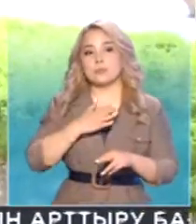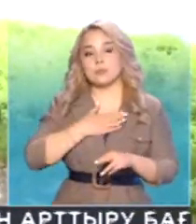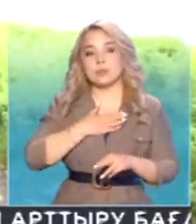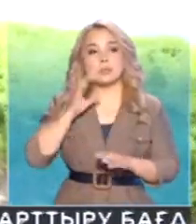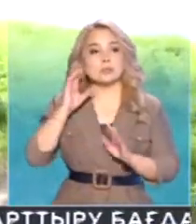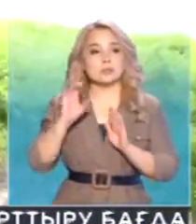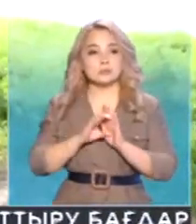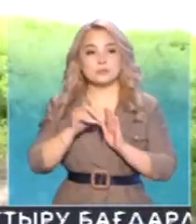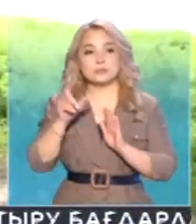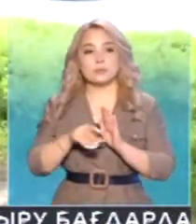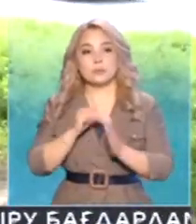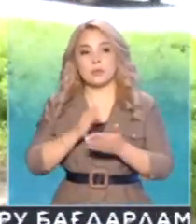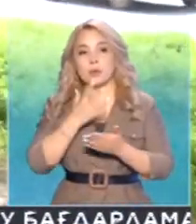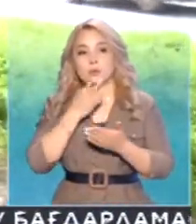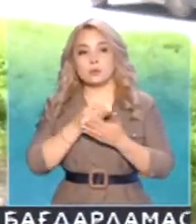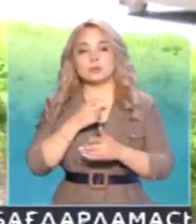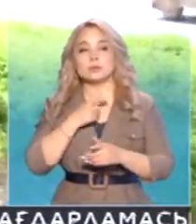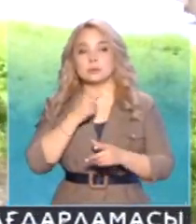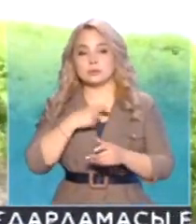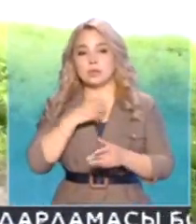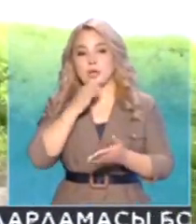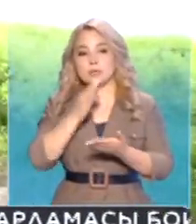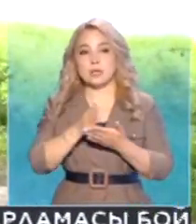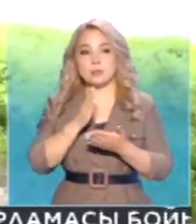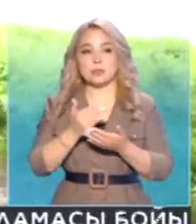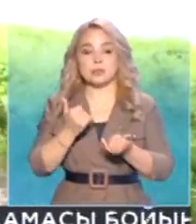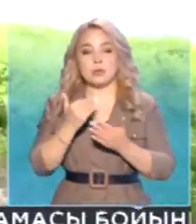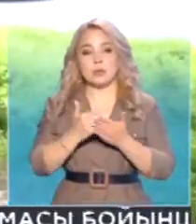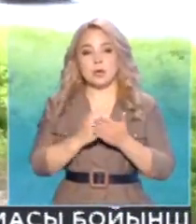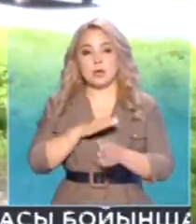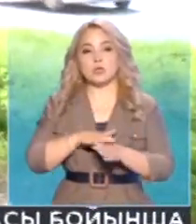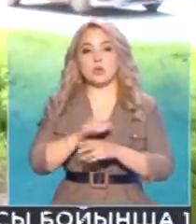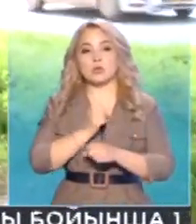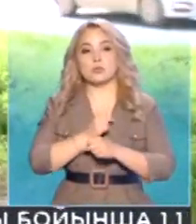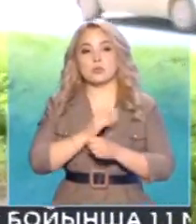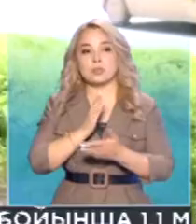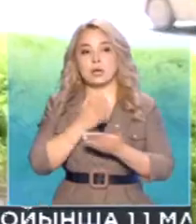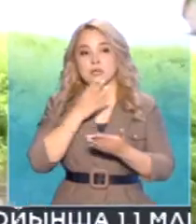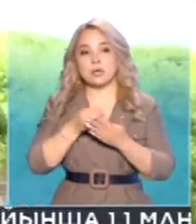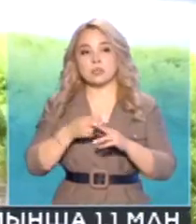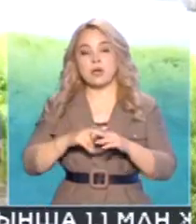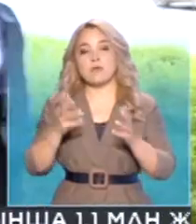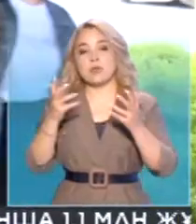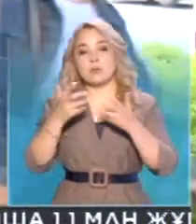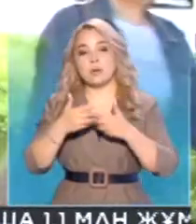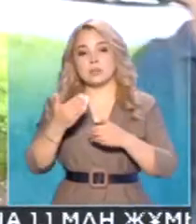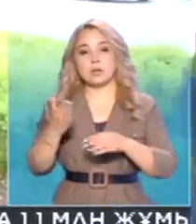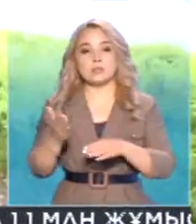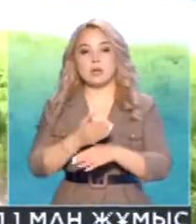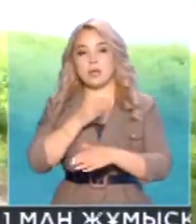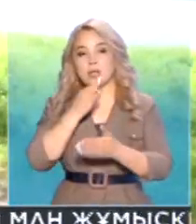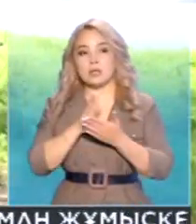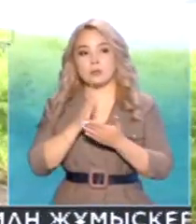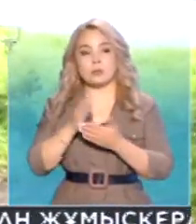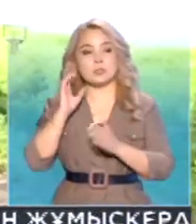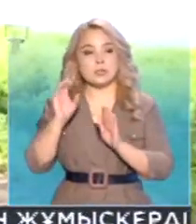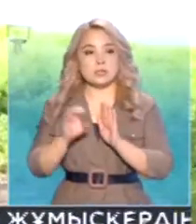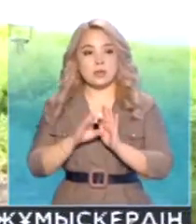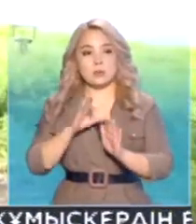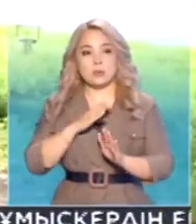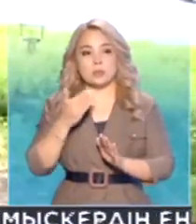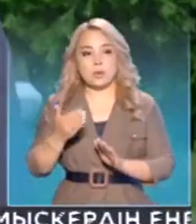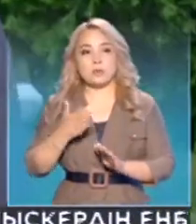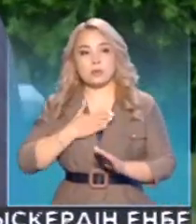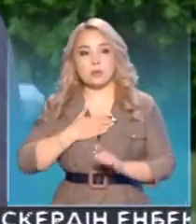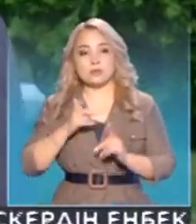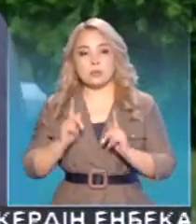естіген депутаттар өзі мойнына алған жаңағы программасын орындайды екен. Не орындалмаса ол автоматически алып тастанады екен. Мен естігенім.